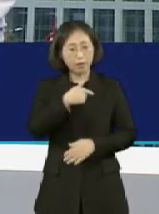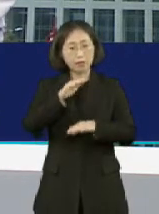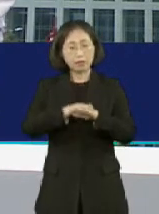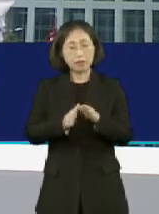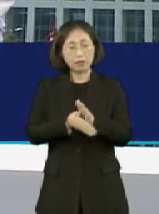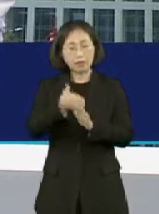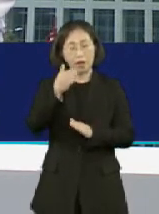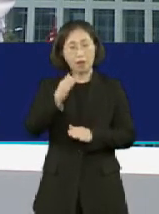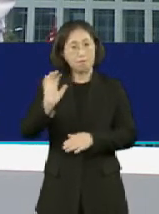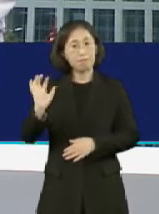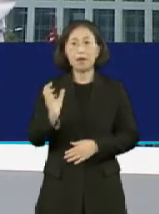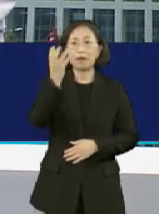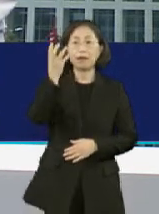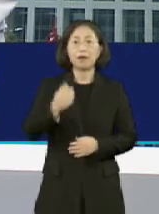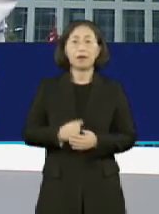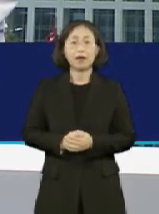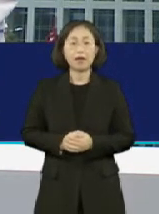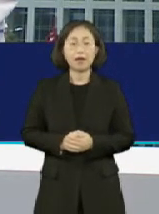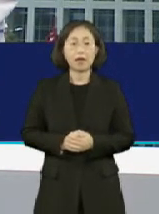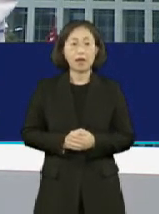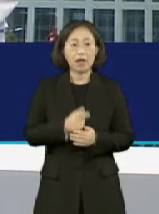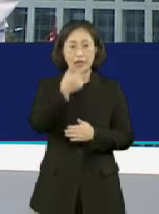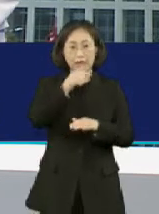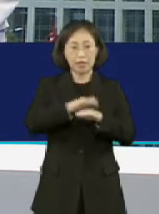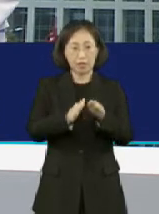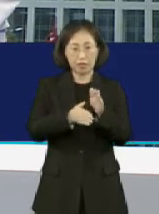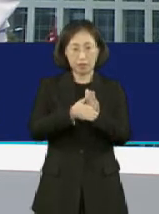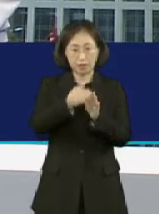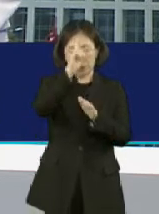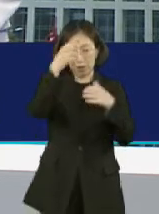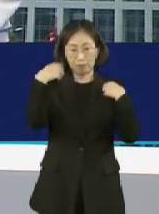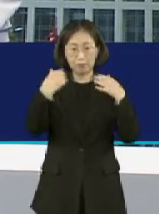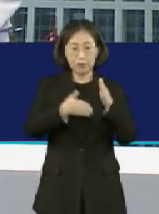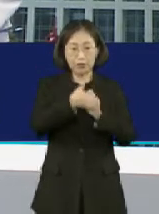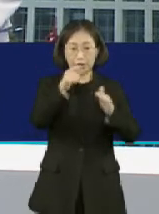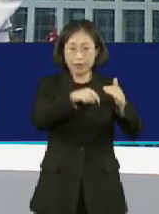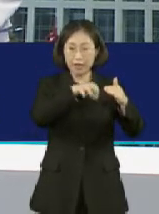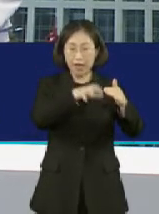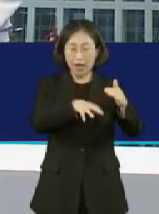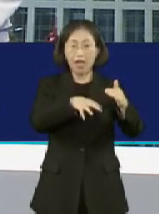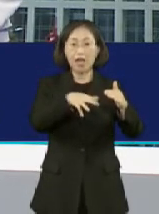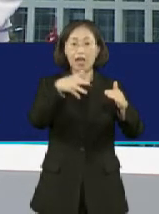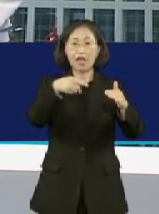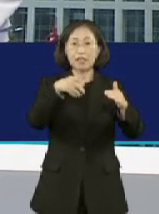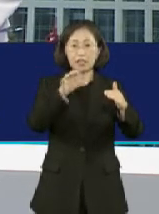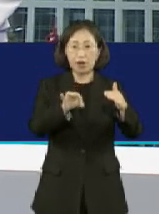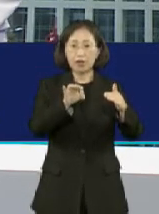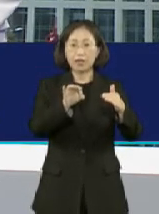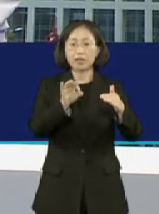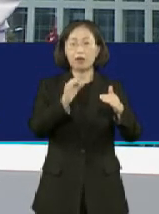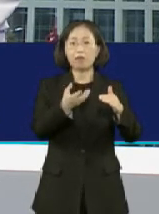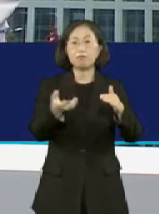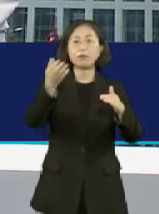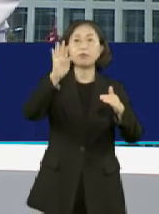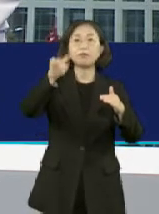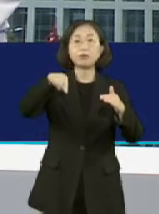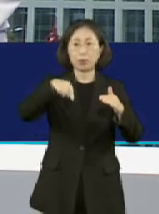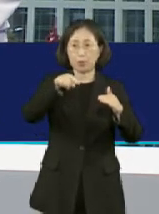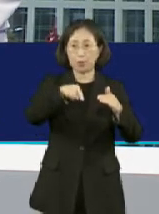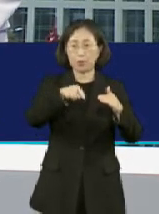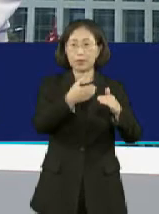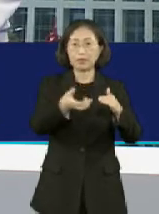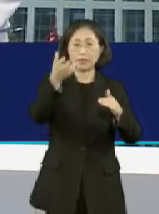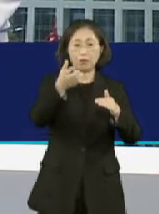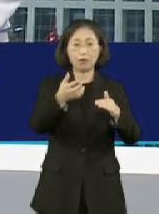발칵 뒤집혔습니다. 대전 정부청사 내에 있는 차관급 외청 가운데 처음으로 부로 승격된 곳인 만큼